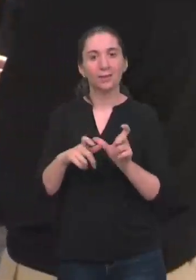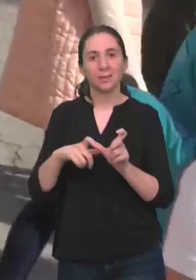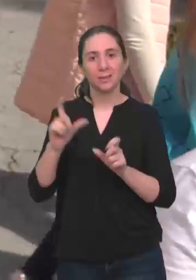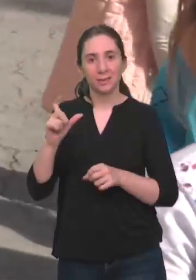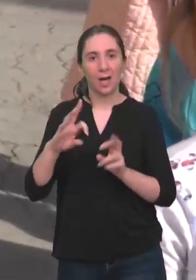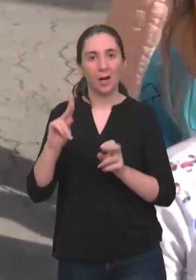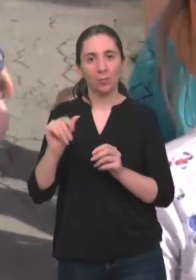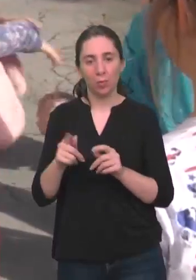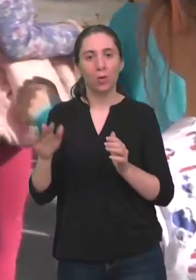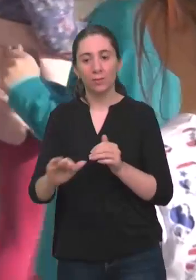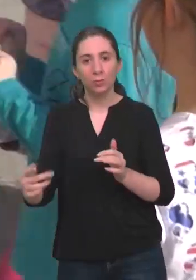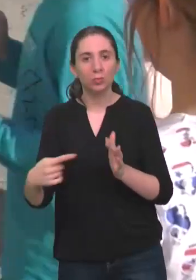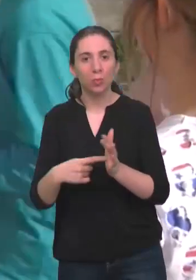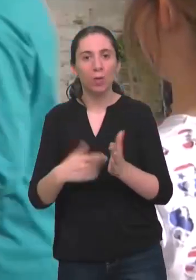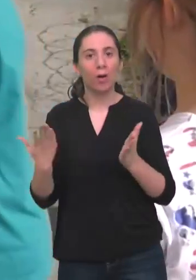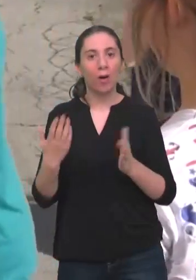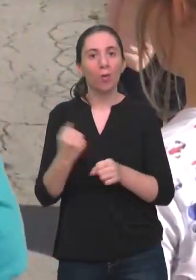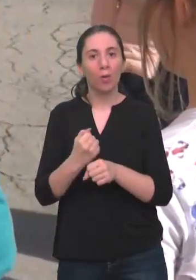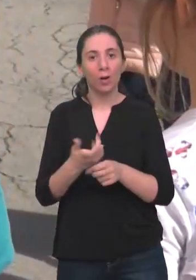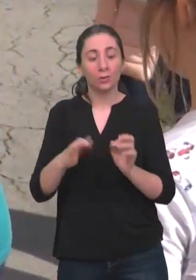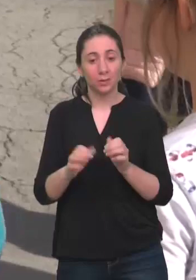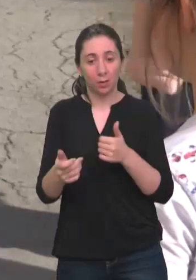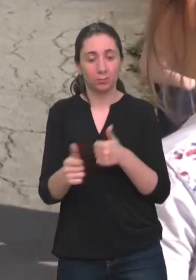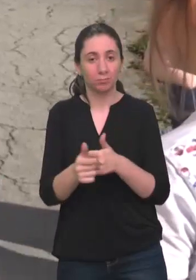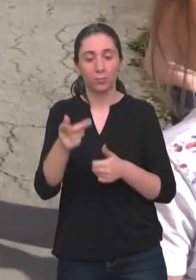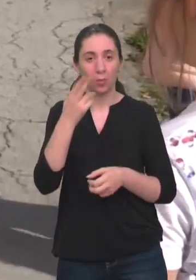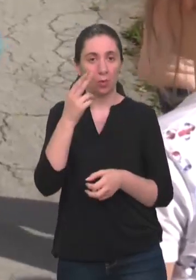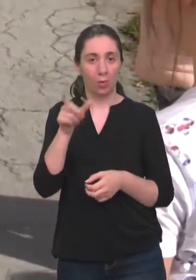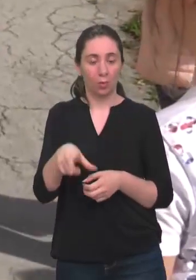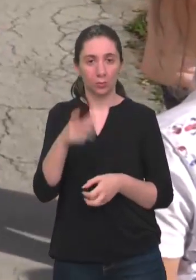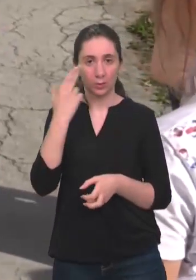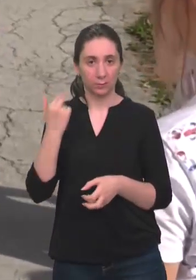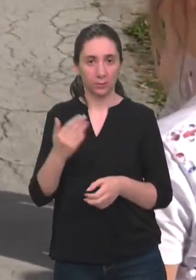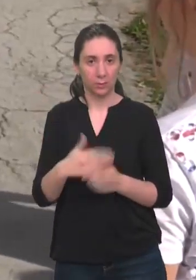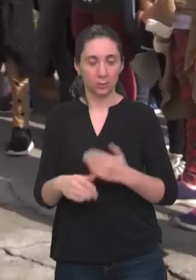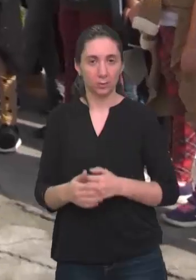su djeci demonstrirali kako oni rade s osobama s invaliditetom.